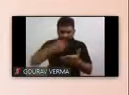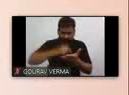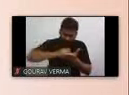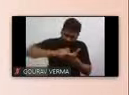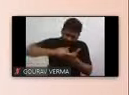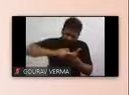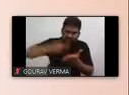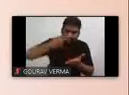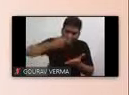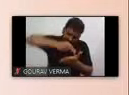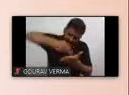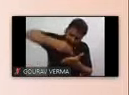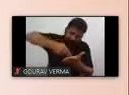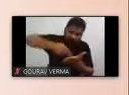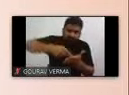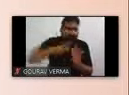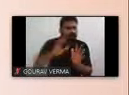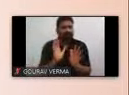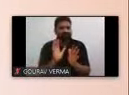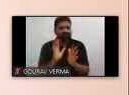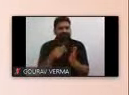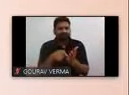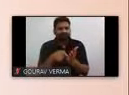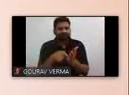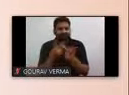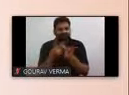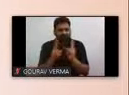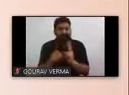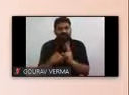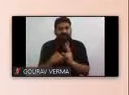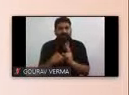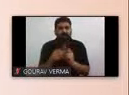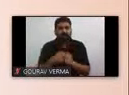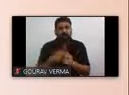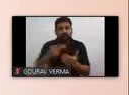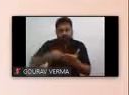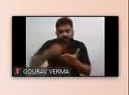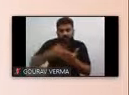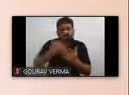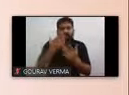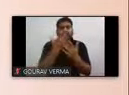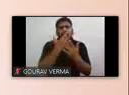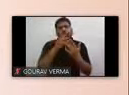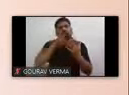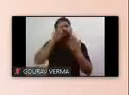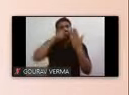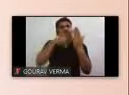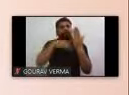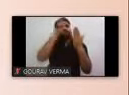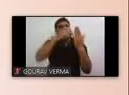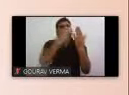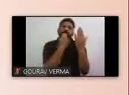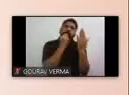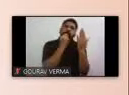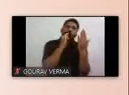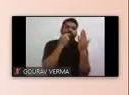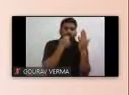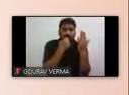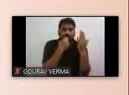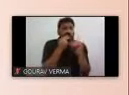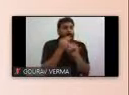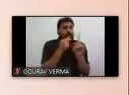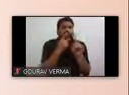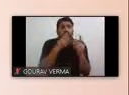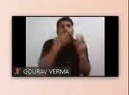हैं और चम्मच और हम पेंट ब्रश को मुंह में नहीं डाल सकते. पेंट ब्रश से पेंट करते